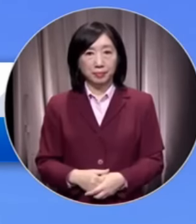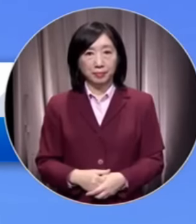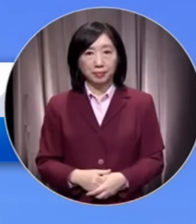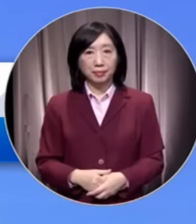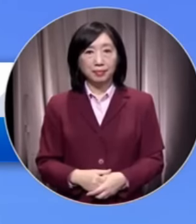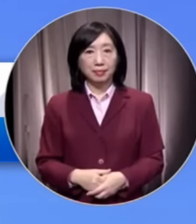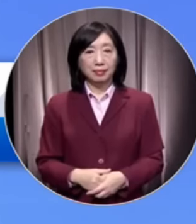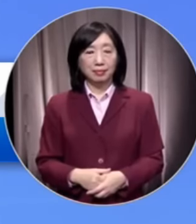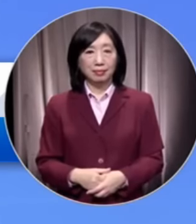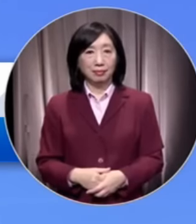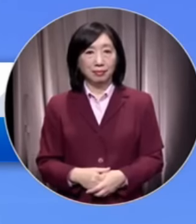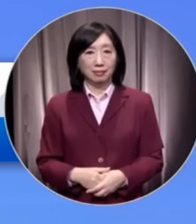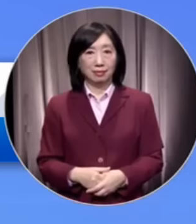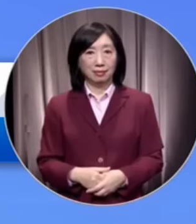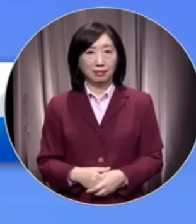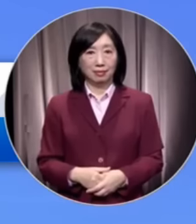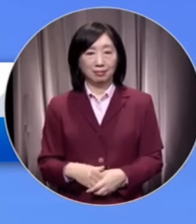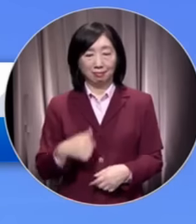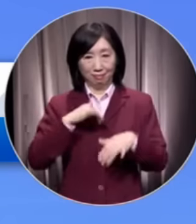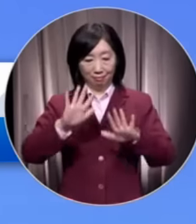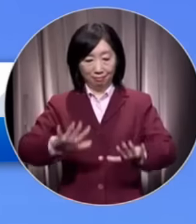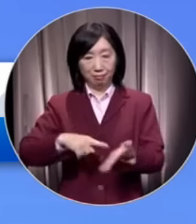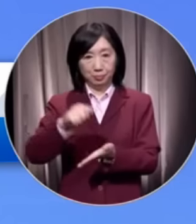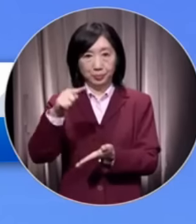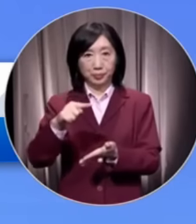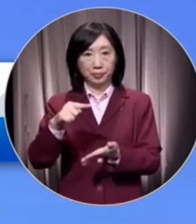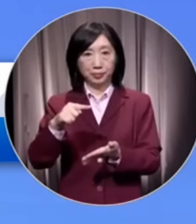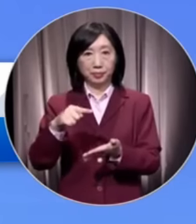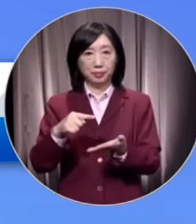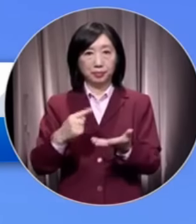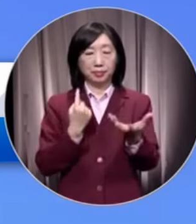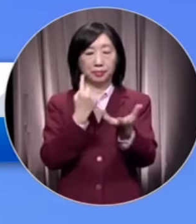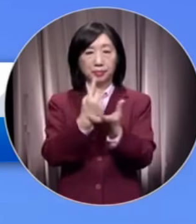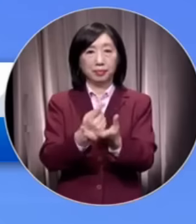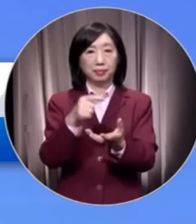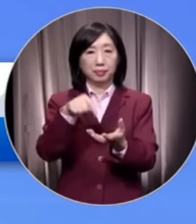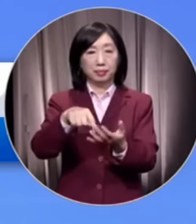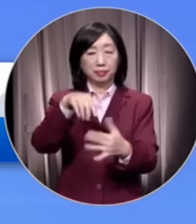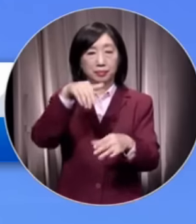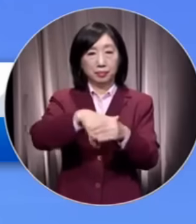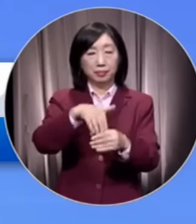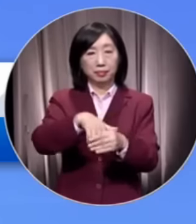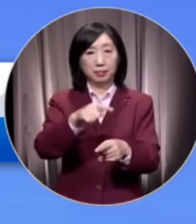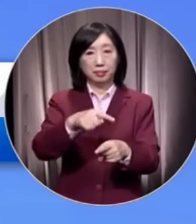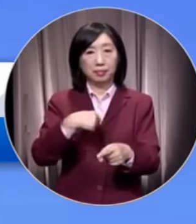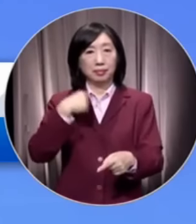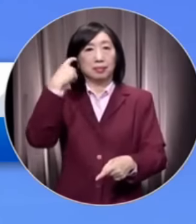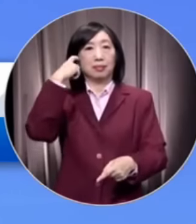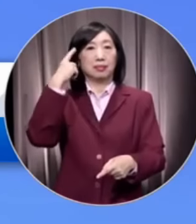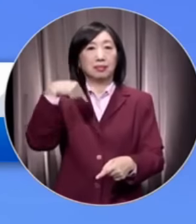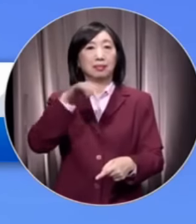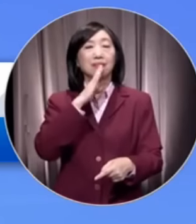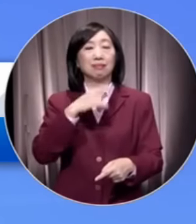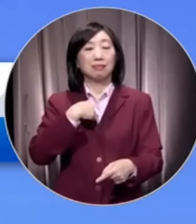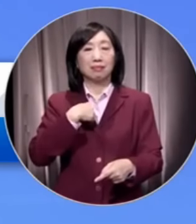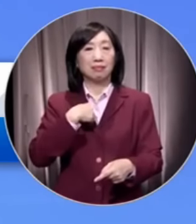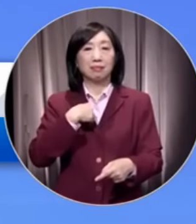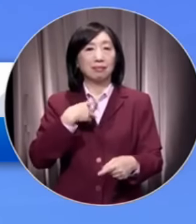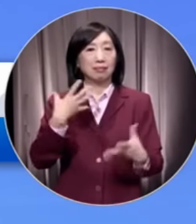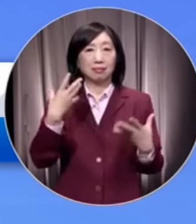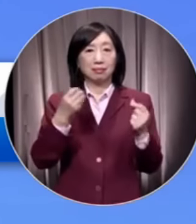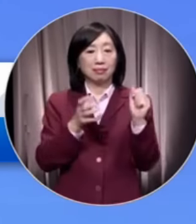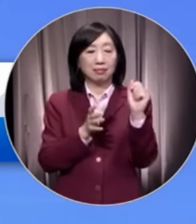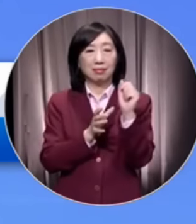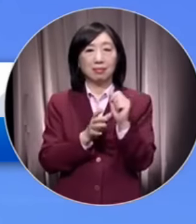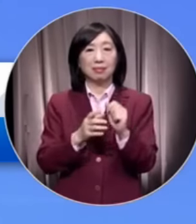坦白的讲，我这次参选，我内心里面感受的最深的就是我没有包袱，我